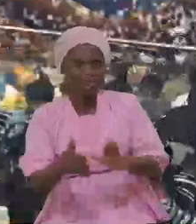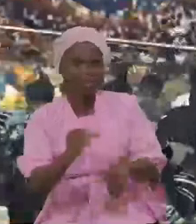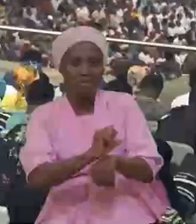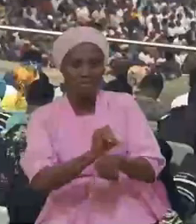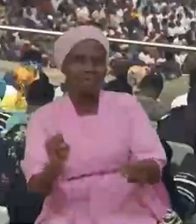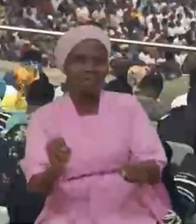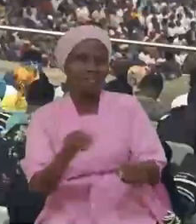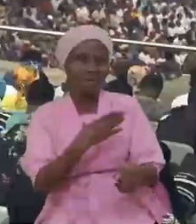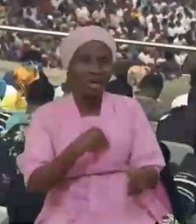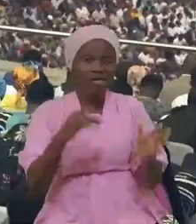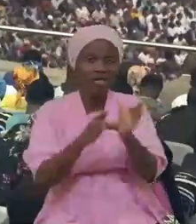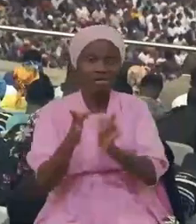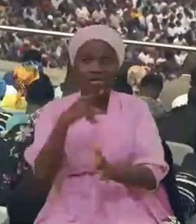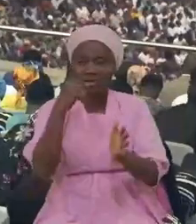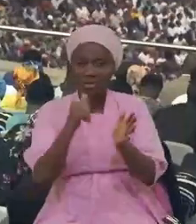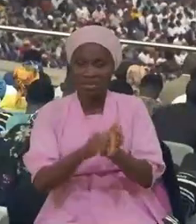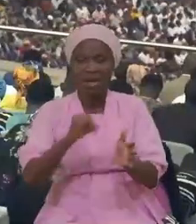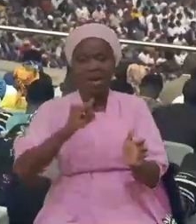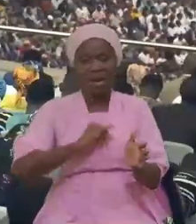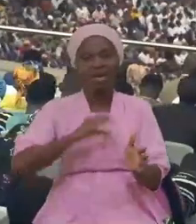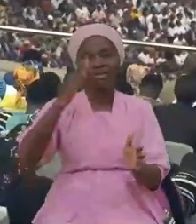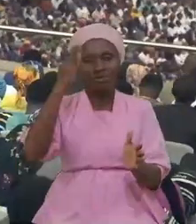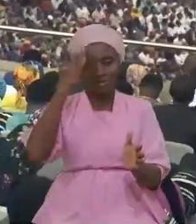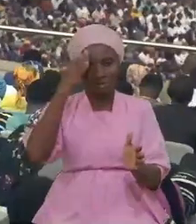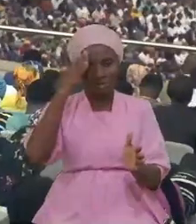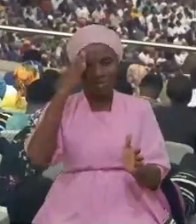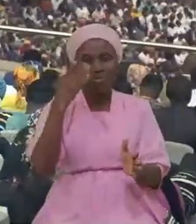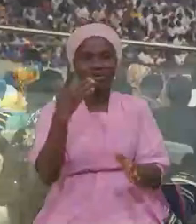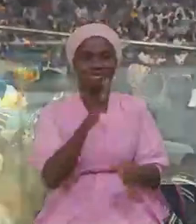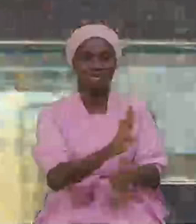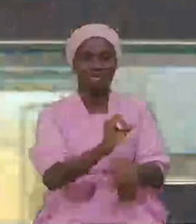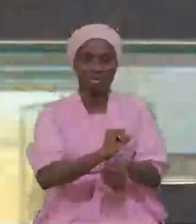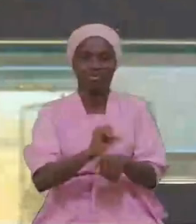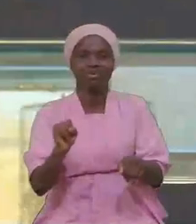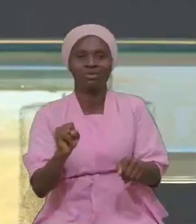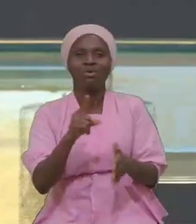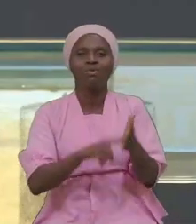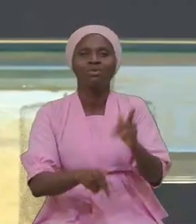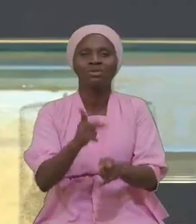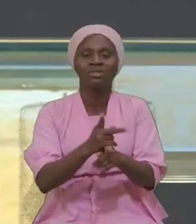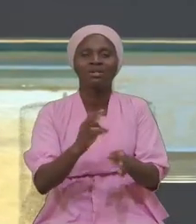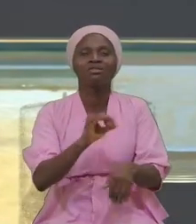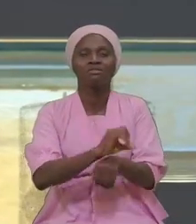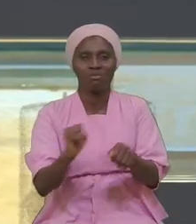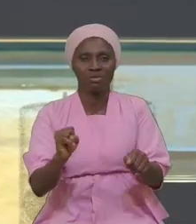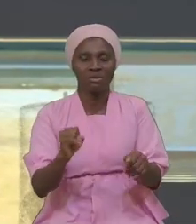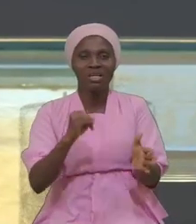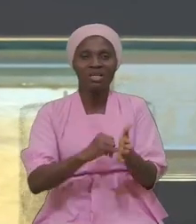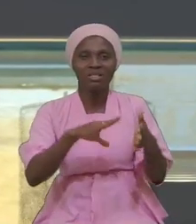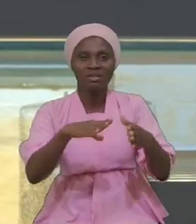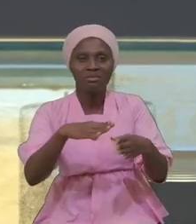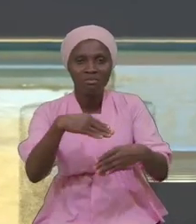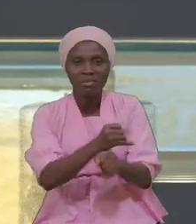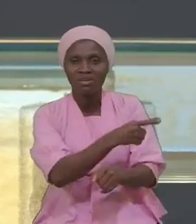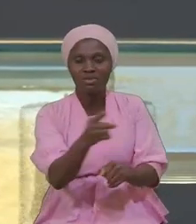que je connais tes œuvres. Quel type d'œuvres? Les œuvres sont si mortes qu'elles